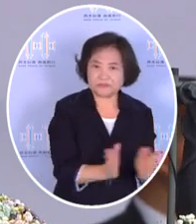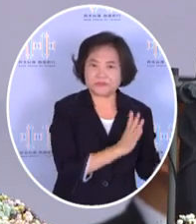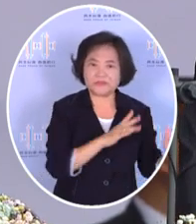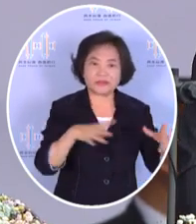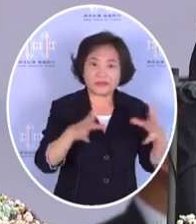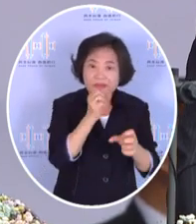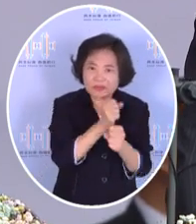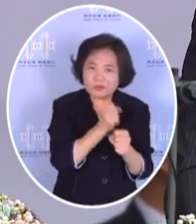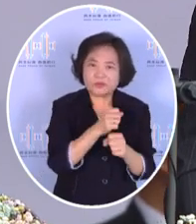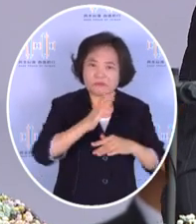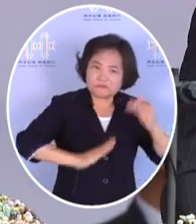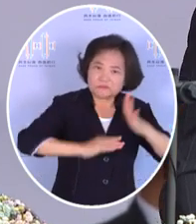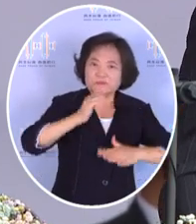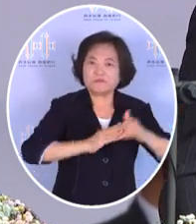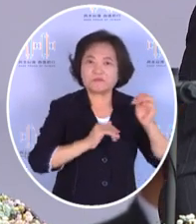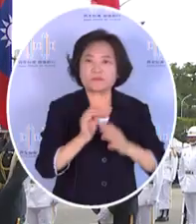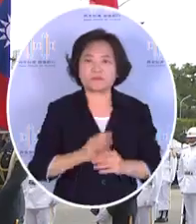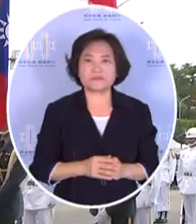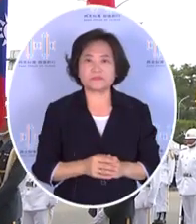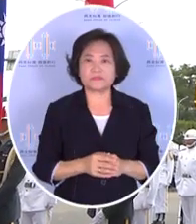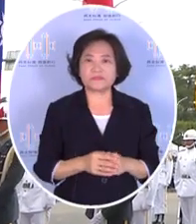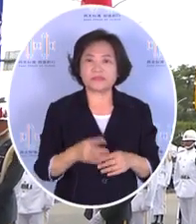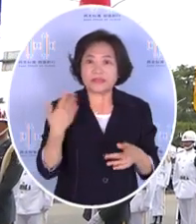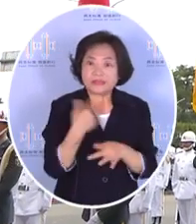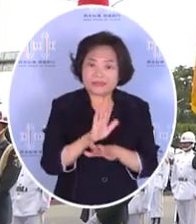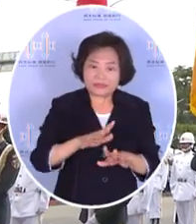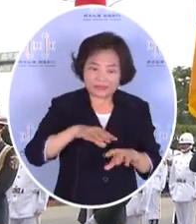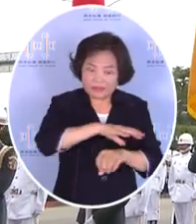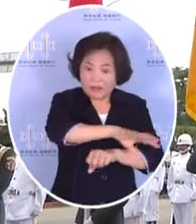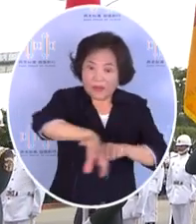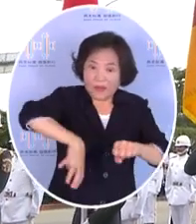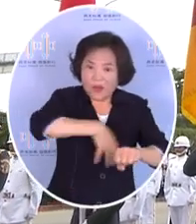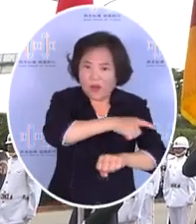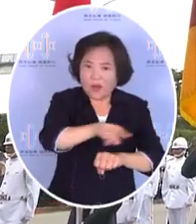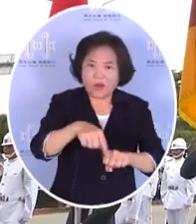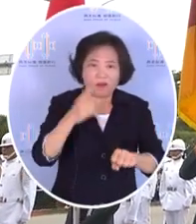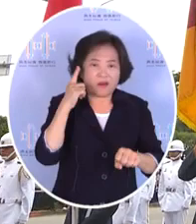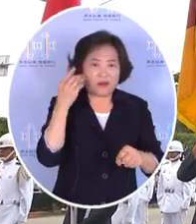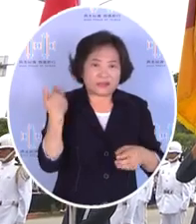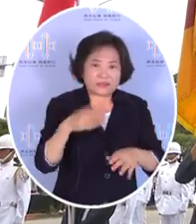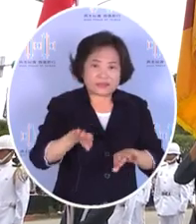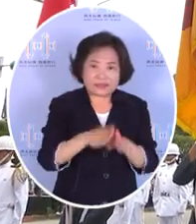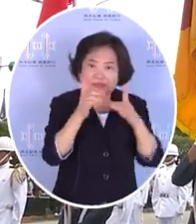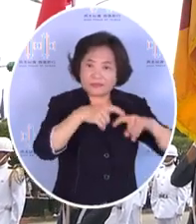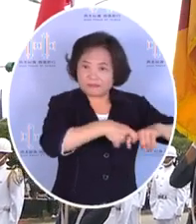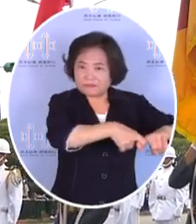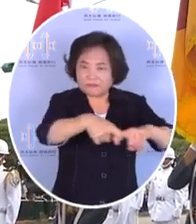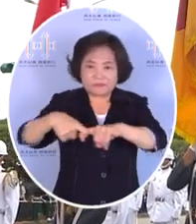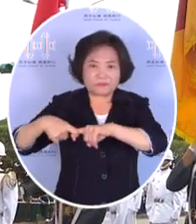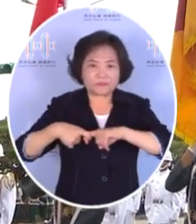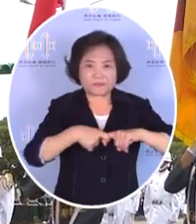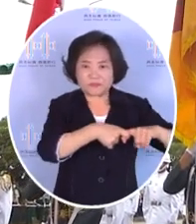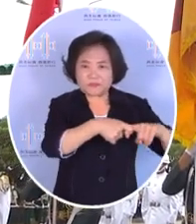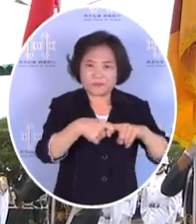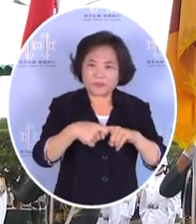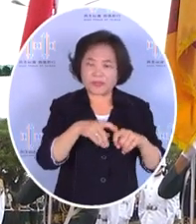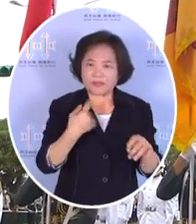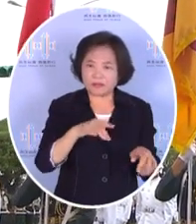纵联合，已经导致这个区域发生前所未有的情势变